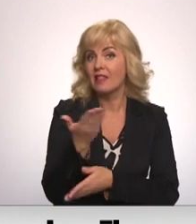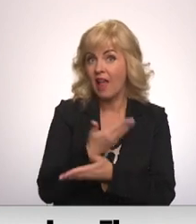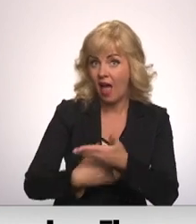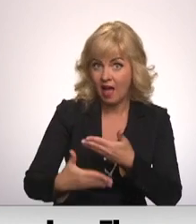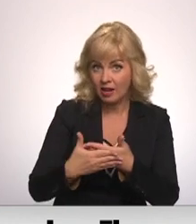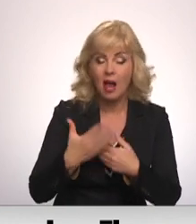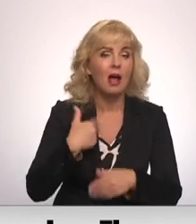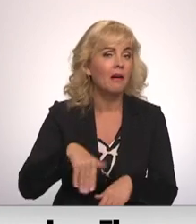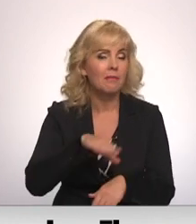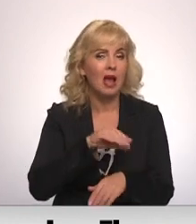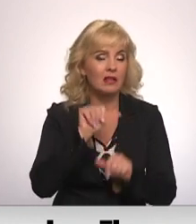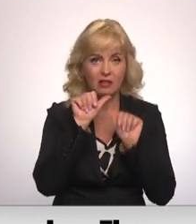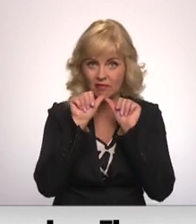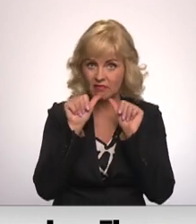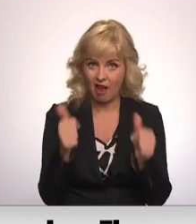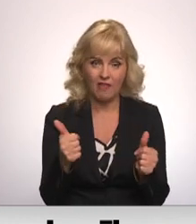mēs nevaram